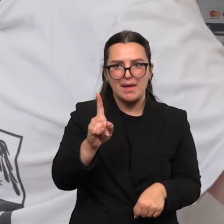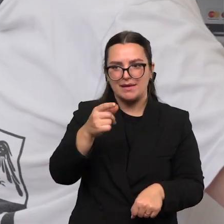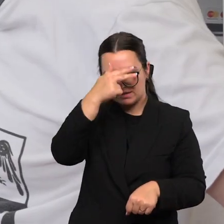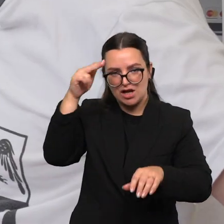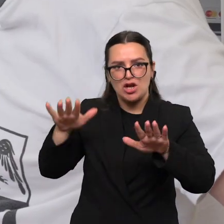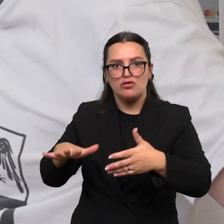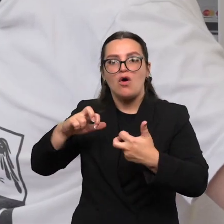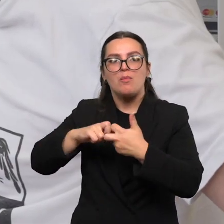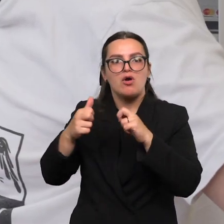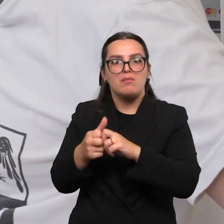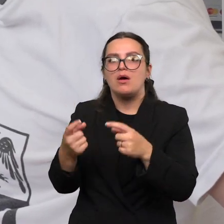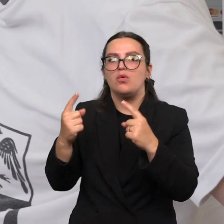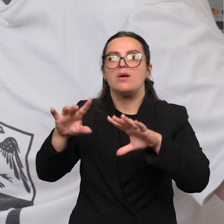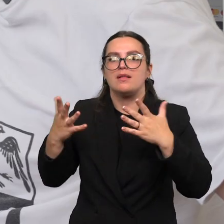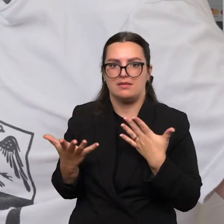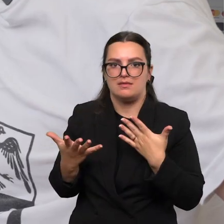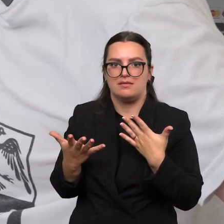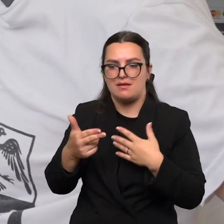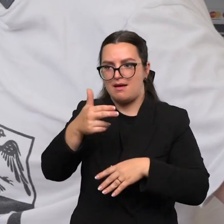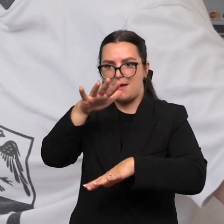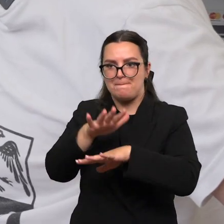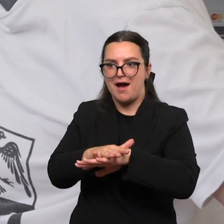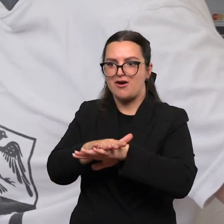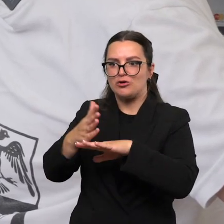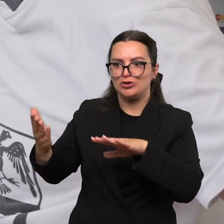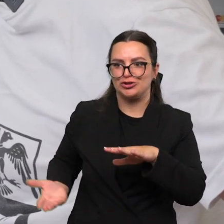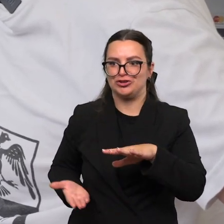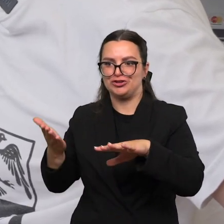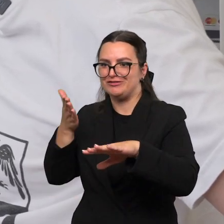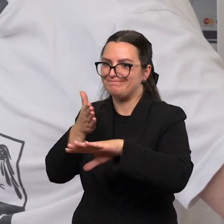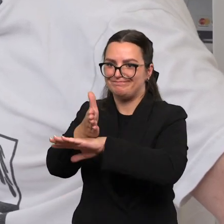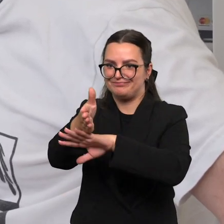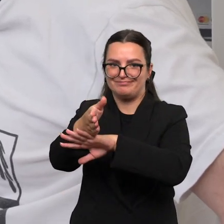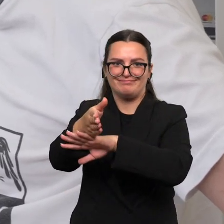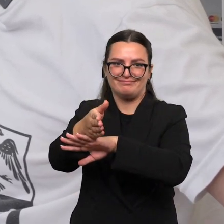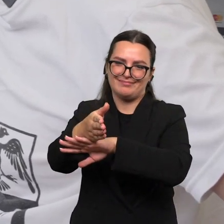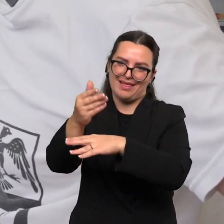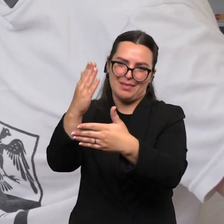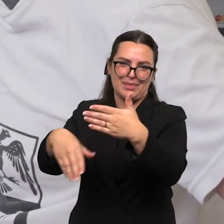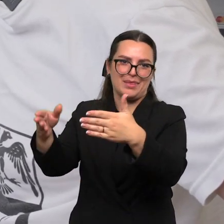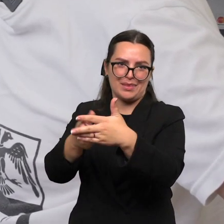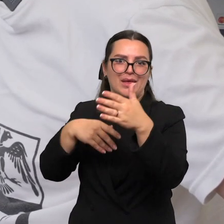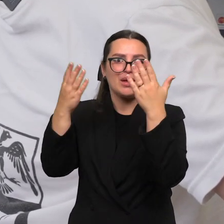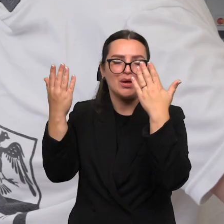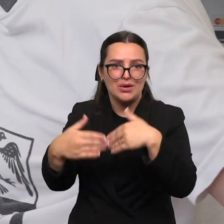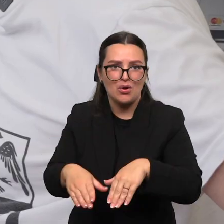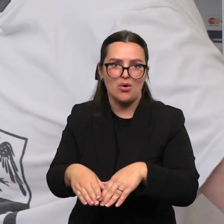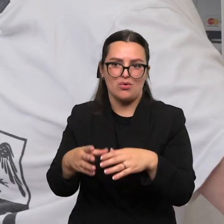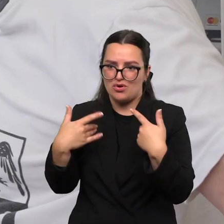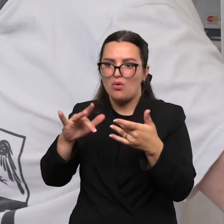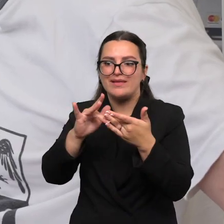kad beveik neliko fizinių skyrių, kur galėtų nueiti ir nusiimti pinigų, nes jie viską padarė